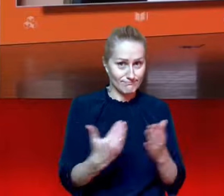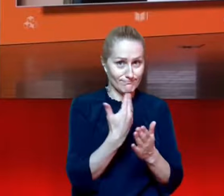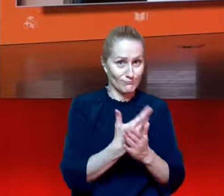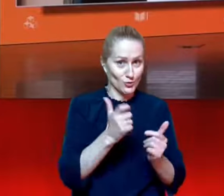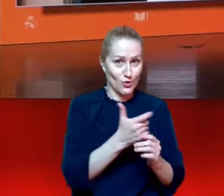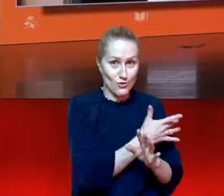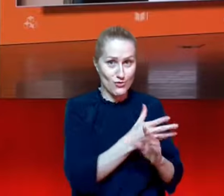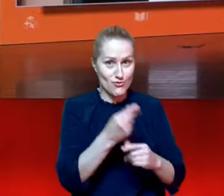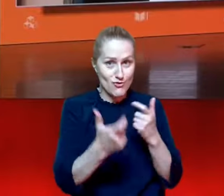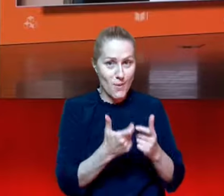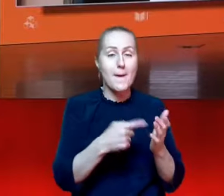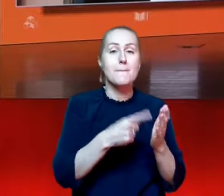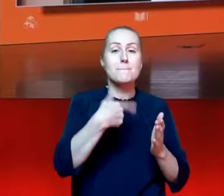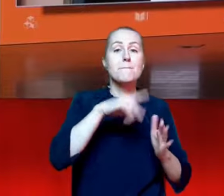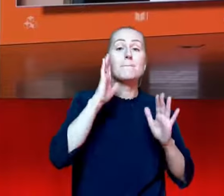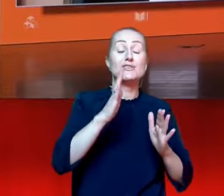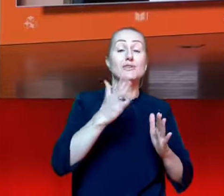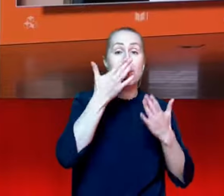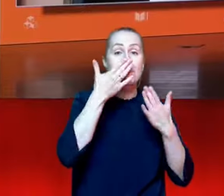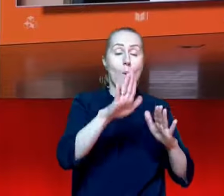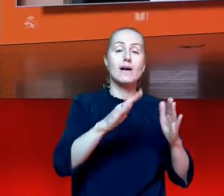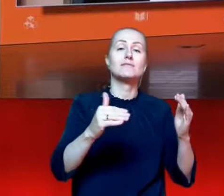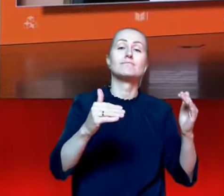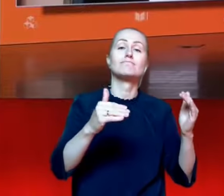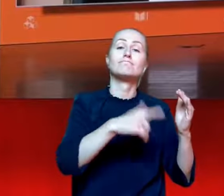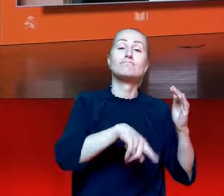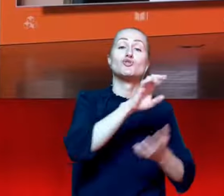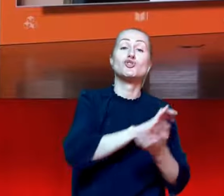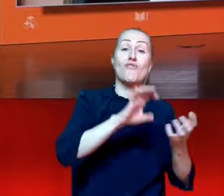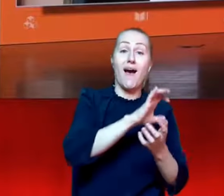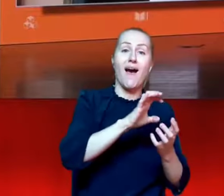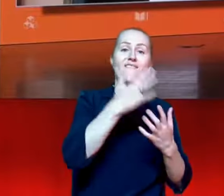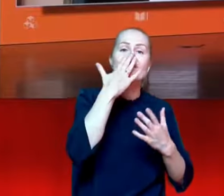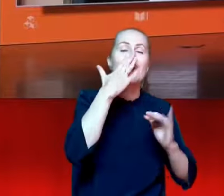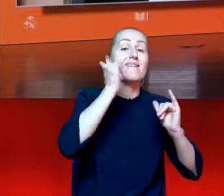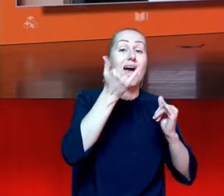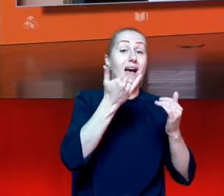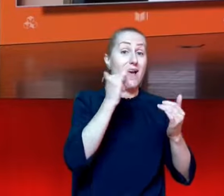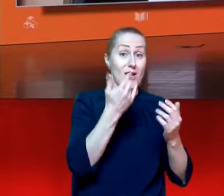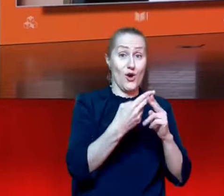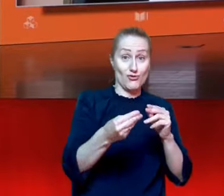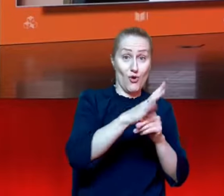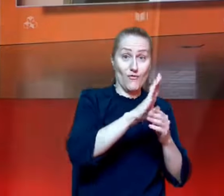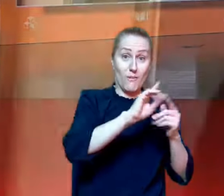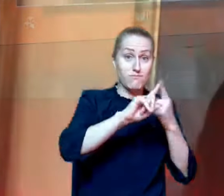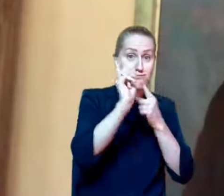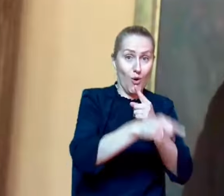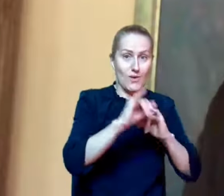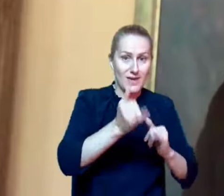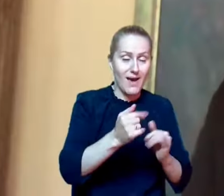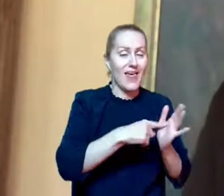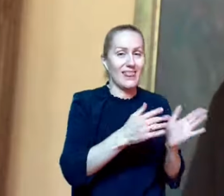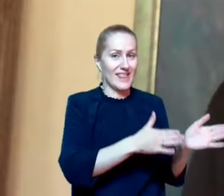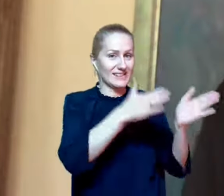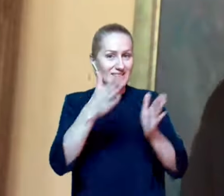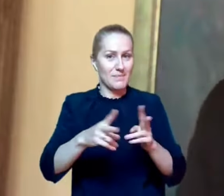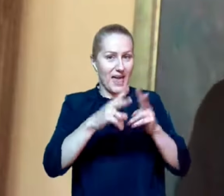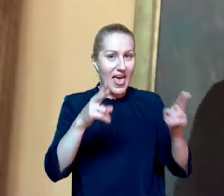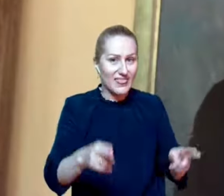stanu świata po pandemii koronawirusa. Ponieważ kolejna edycja będzie